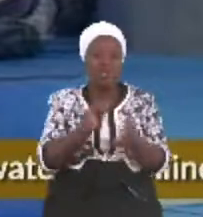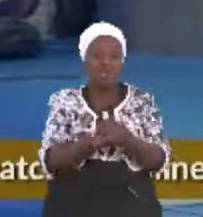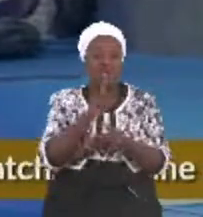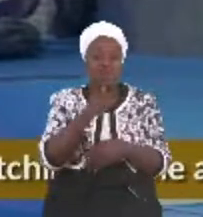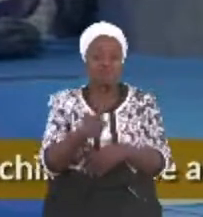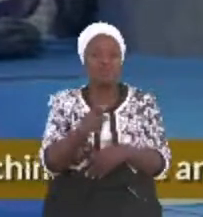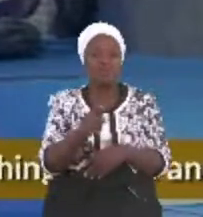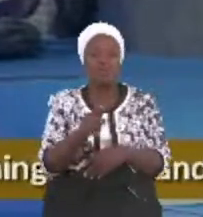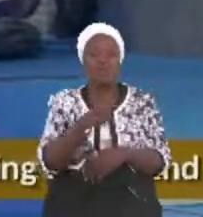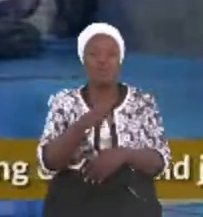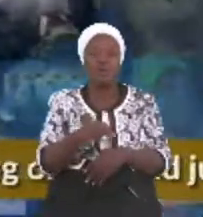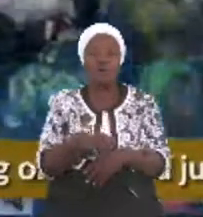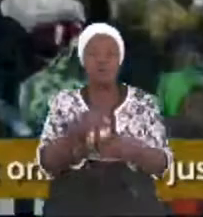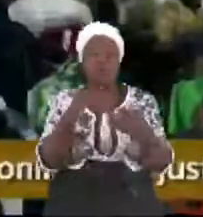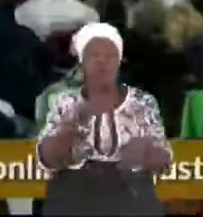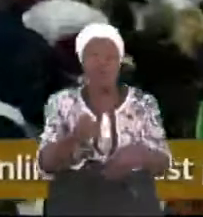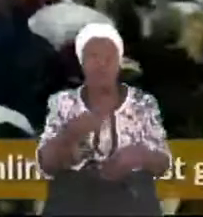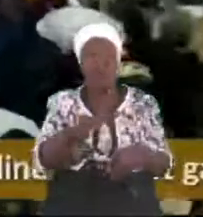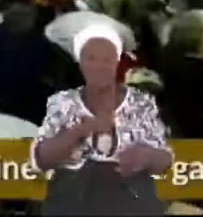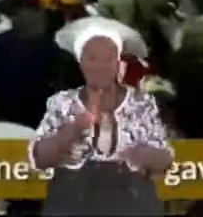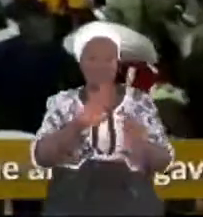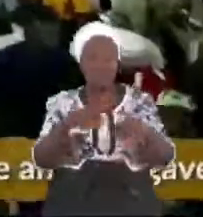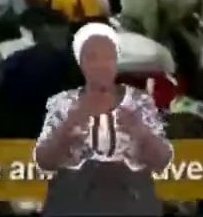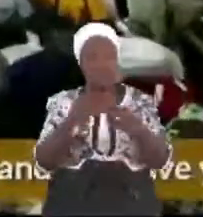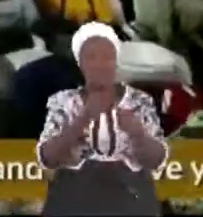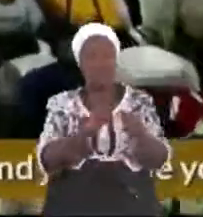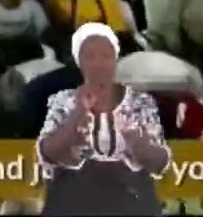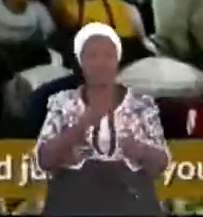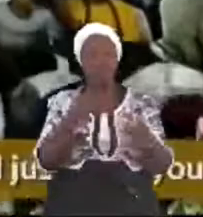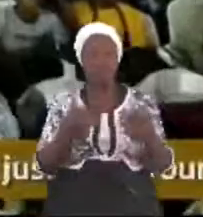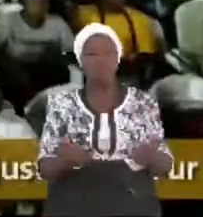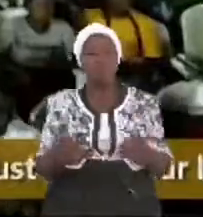pour que les miracles dont tu as besoin, Dieu te les accordera.